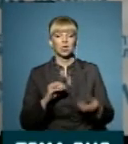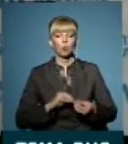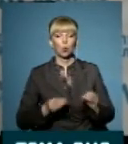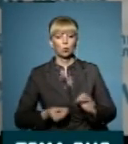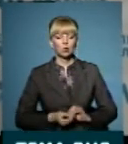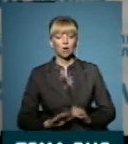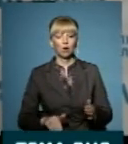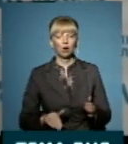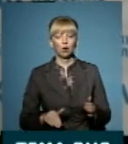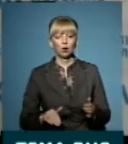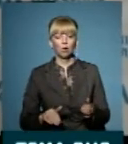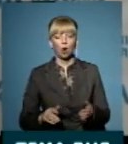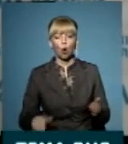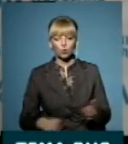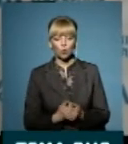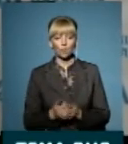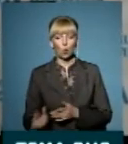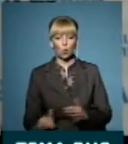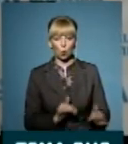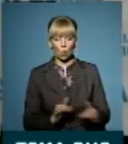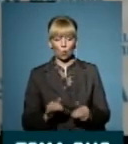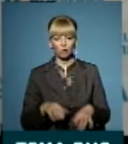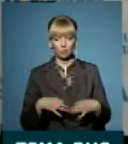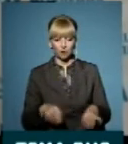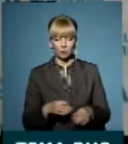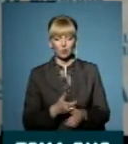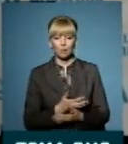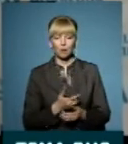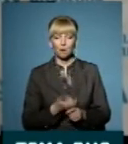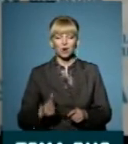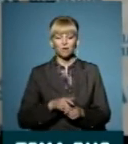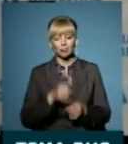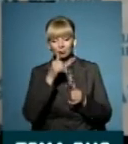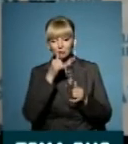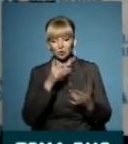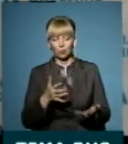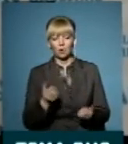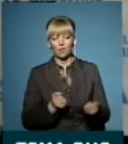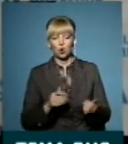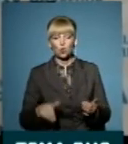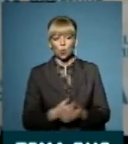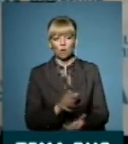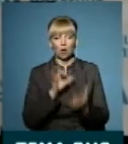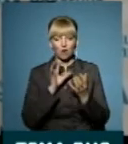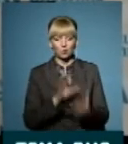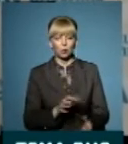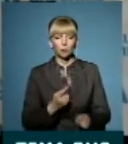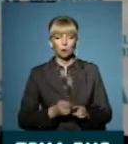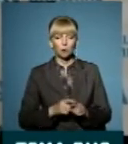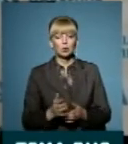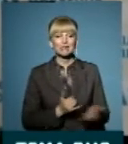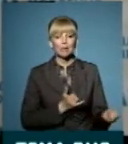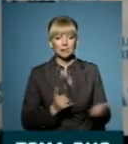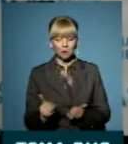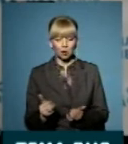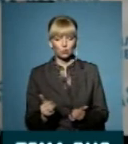проблема оновлення рухомого складу. Переважна більшість перевізників не може дозволити собі новий автобус. Тому